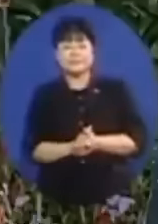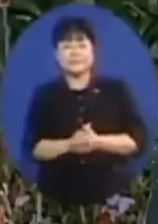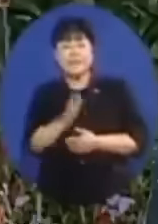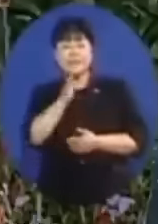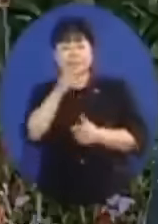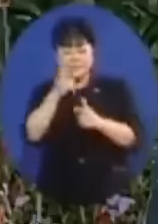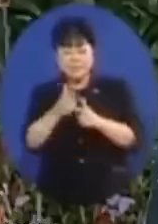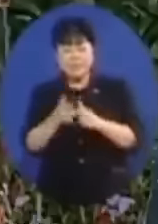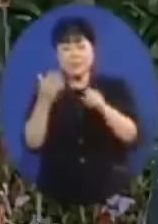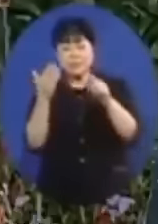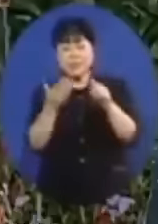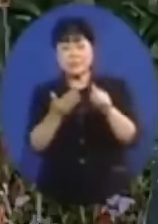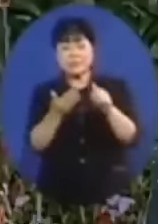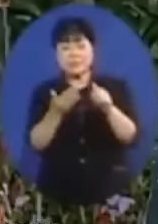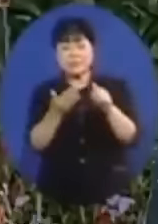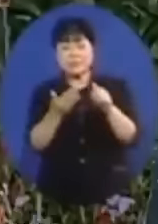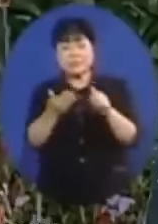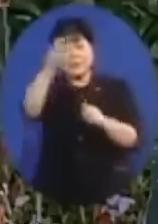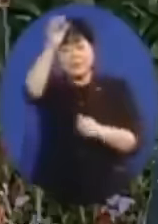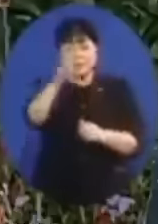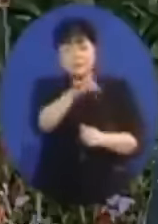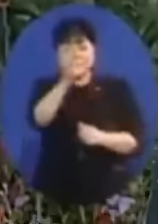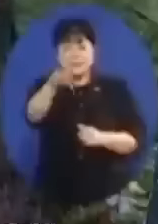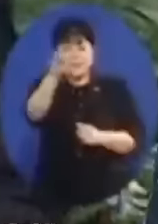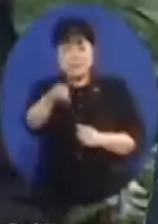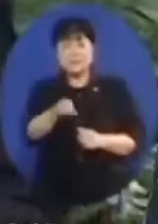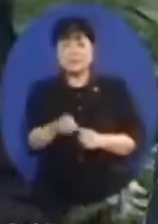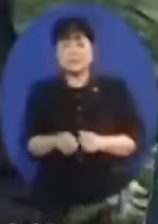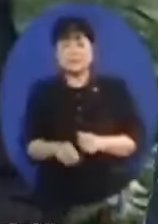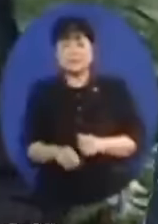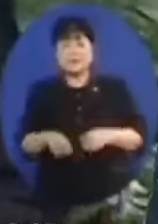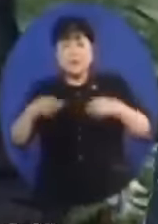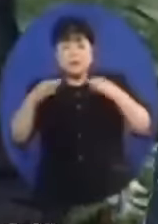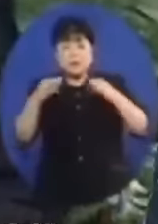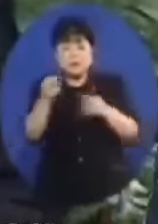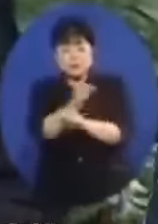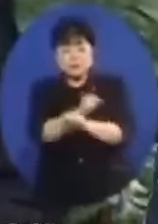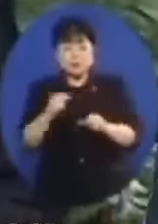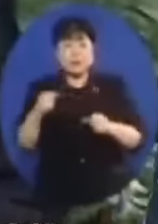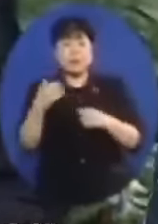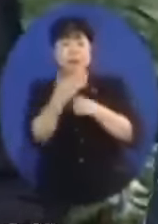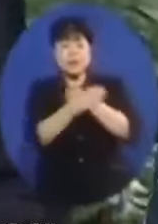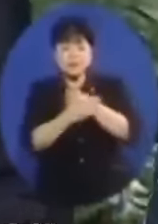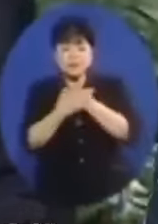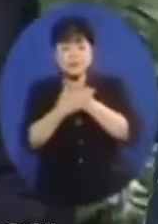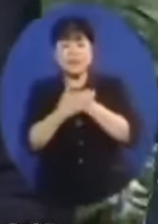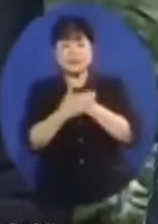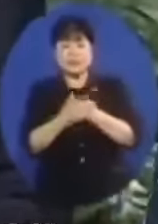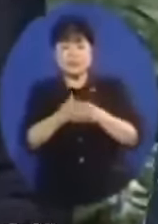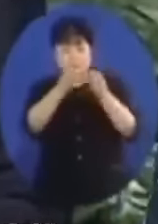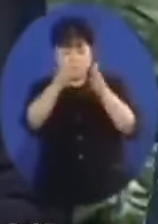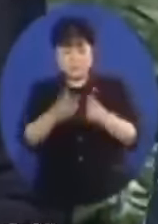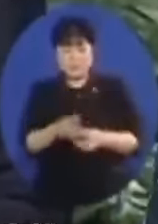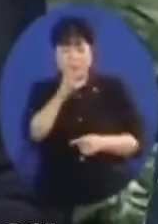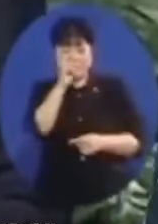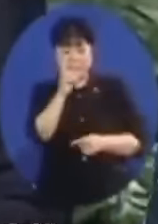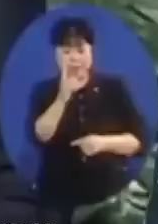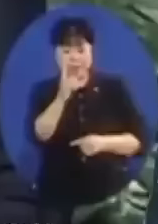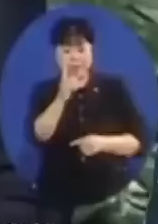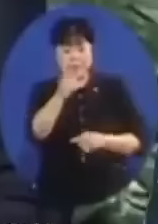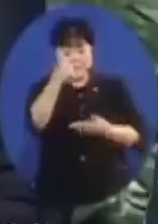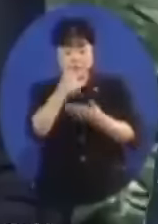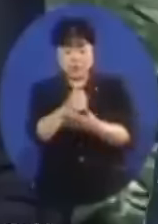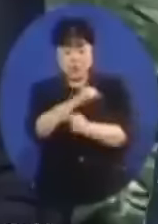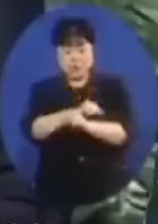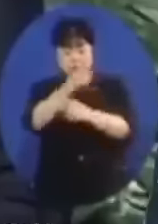맞습니다. 예수님이 십자가에서 이루신 구속의 은혜로 우리는 단번에